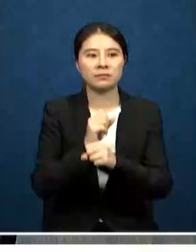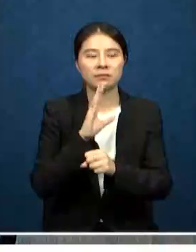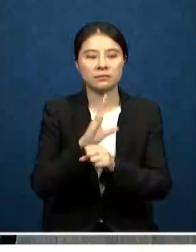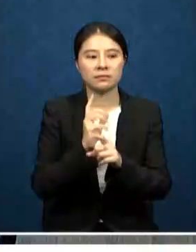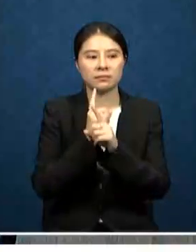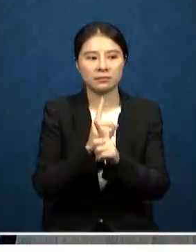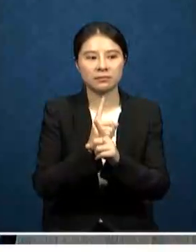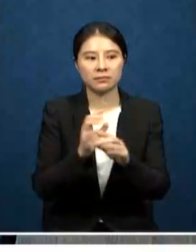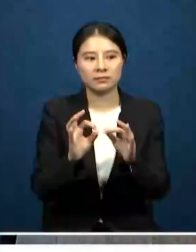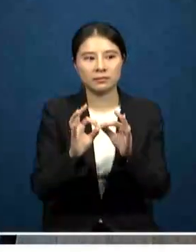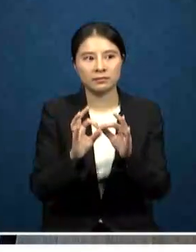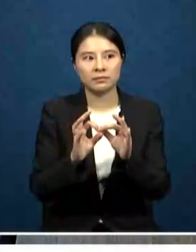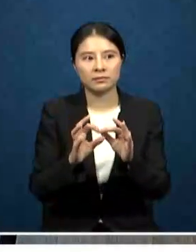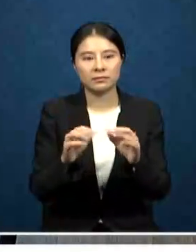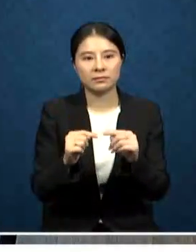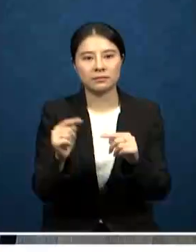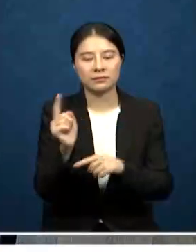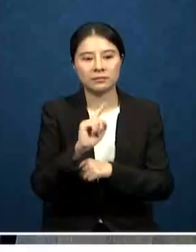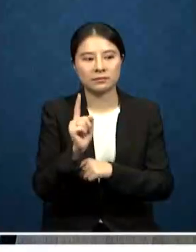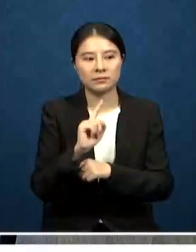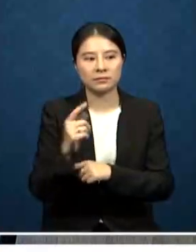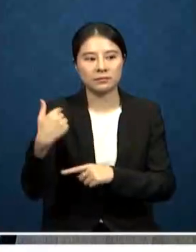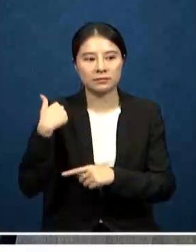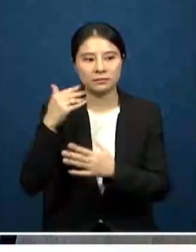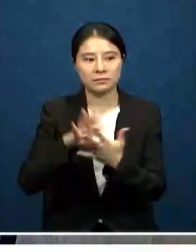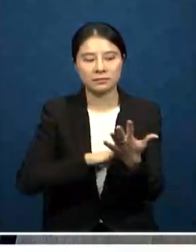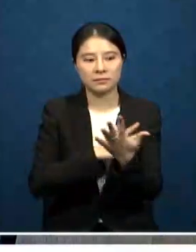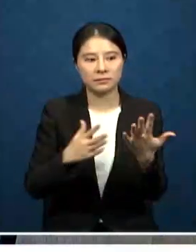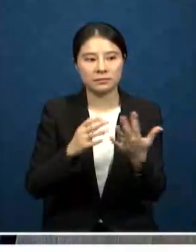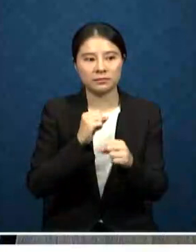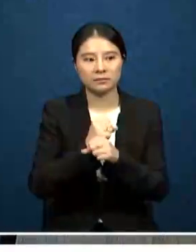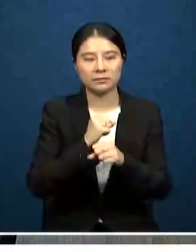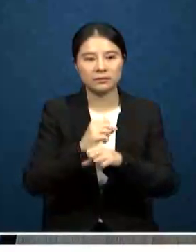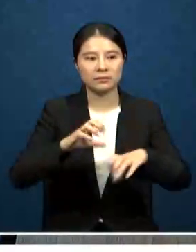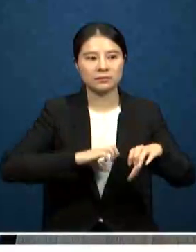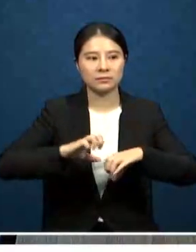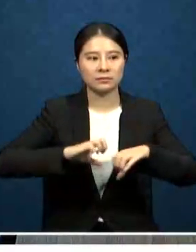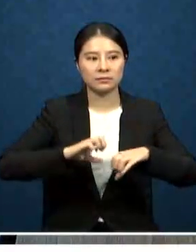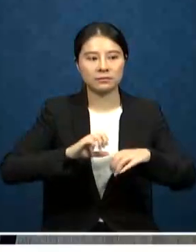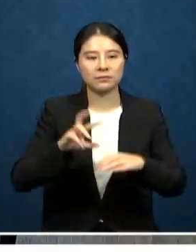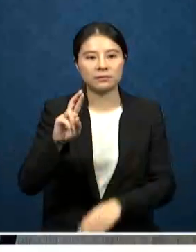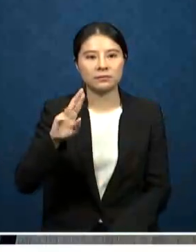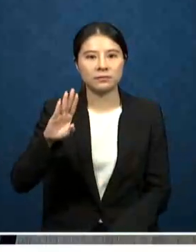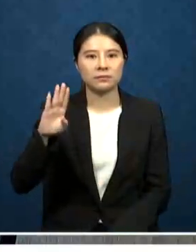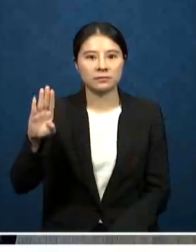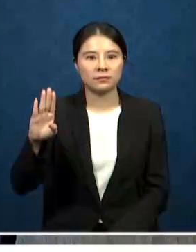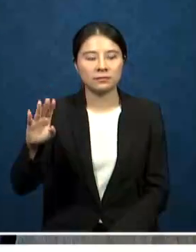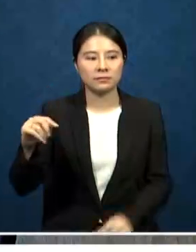ตามข้อเสนอแนะและแนวทางในการแก้ไขในเรื่องของระบบ